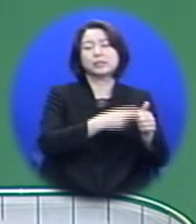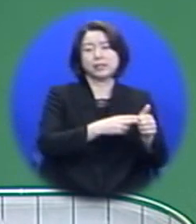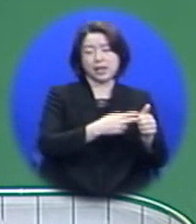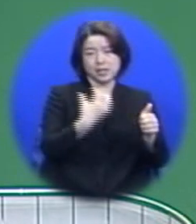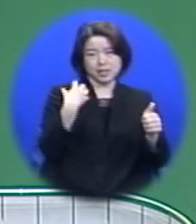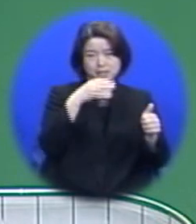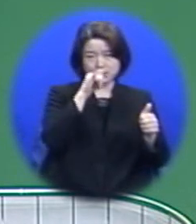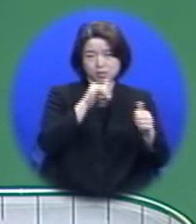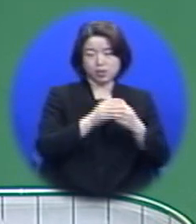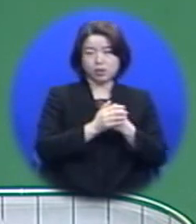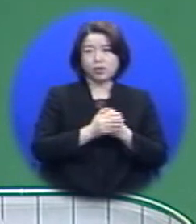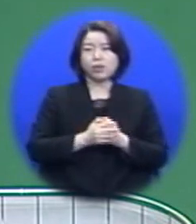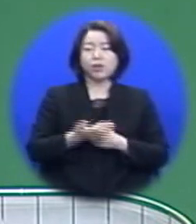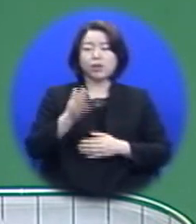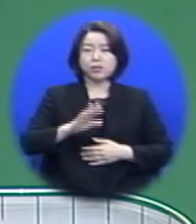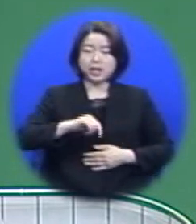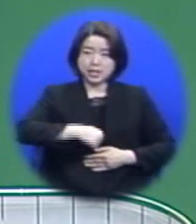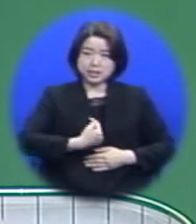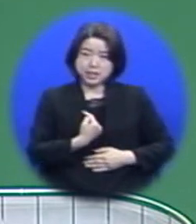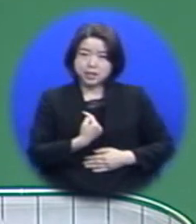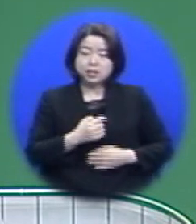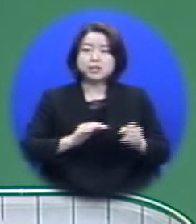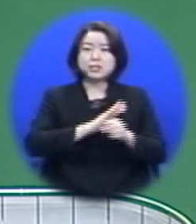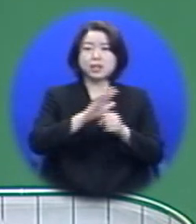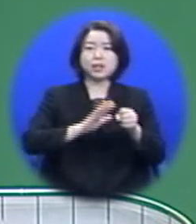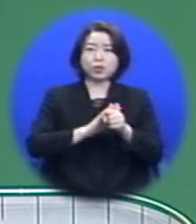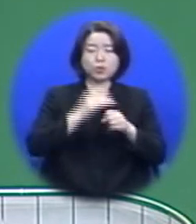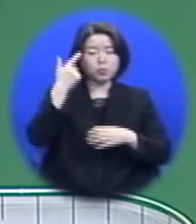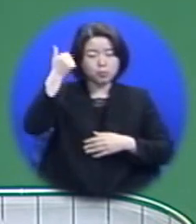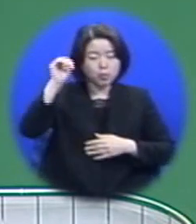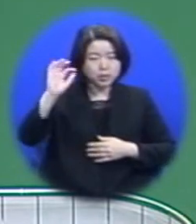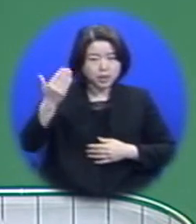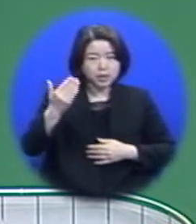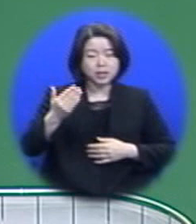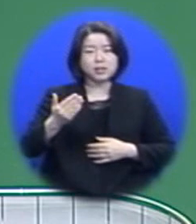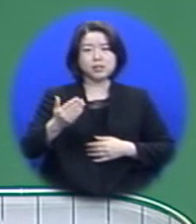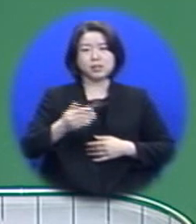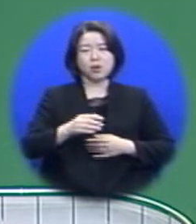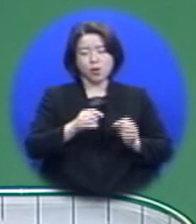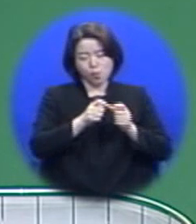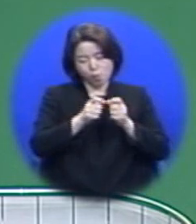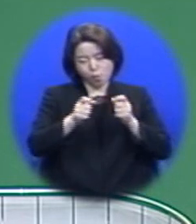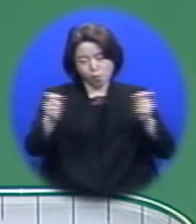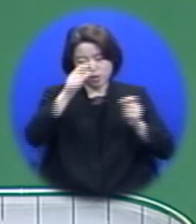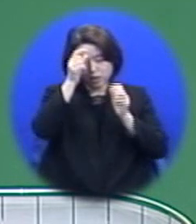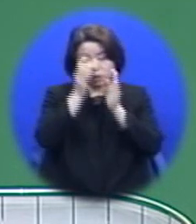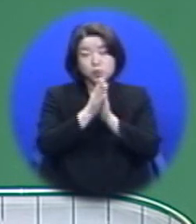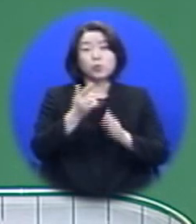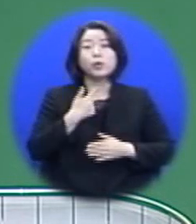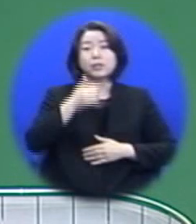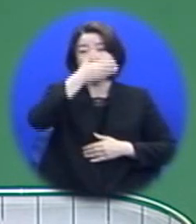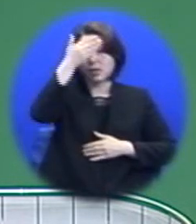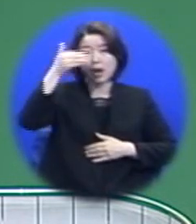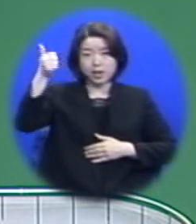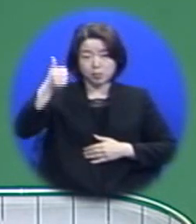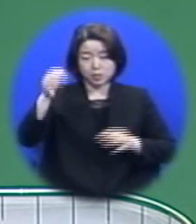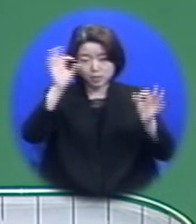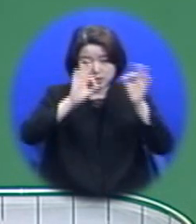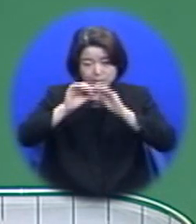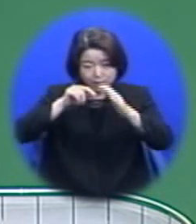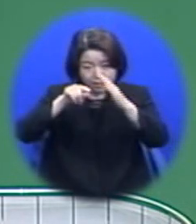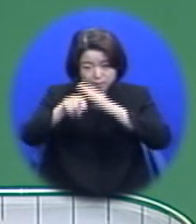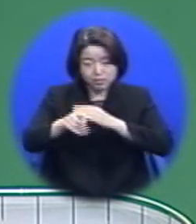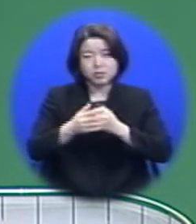자기를 사랑하시고 목사 되기를 그렇게 오래 기도하셨던 할아버지 찾아가서 할아버지